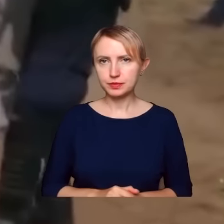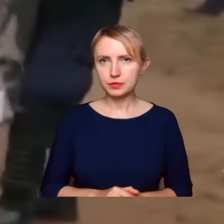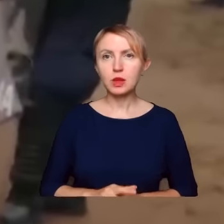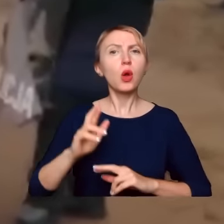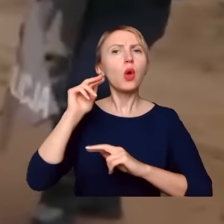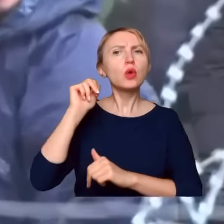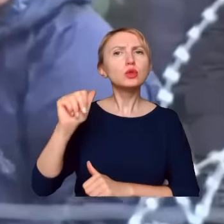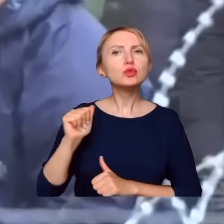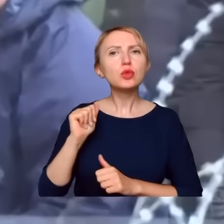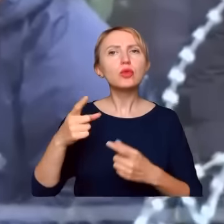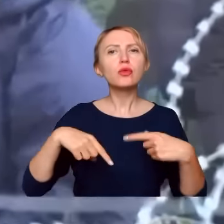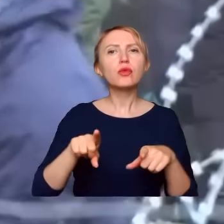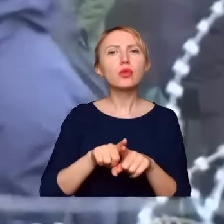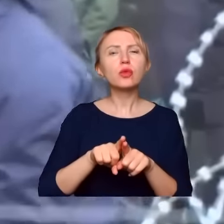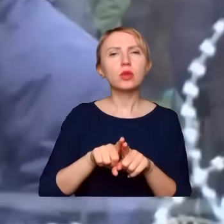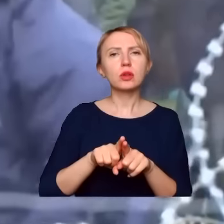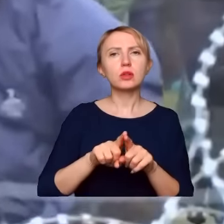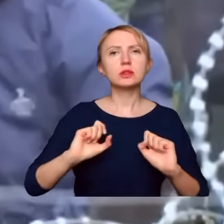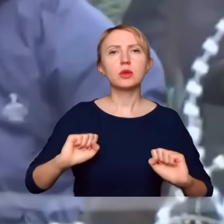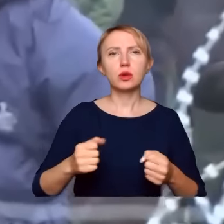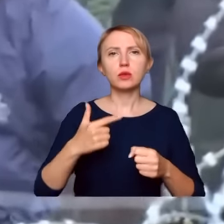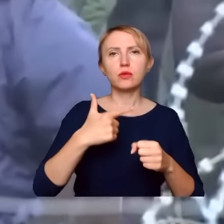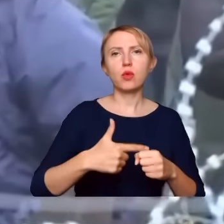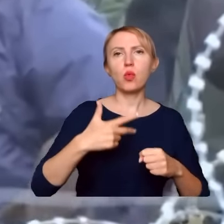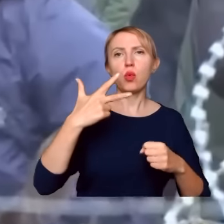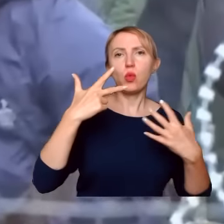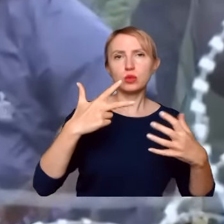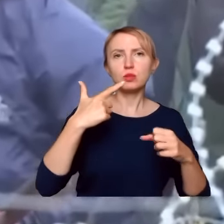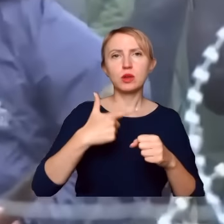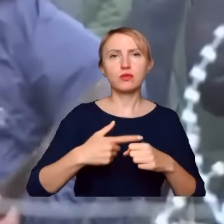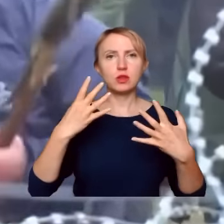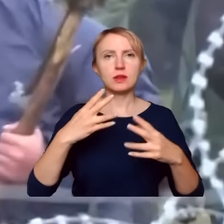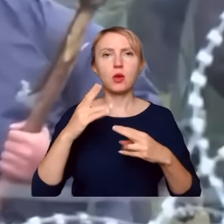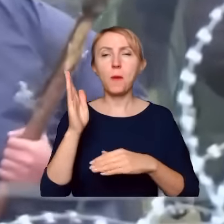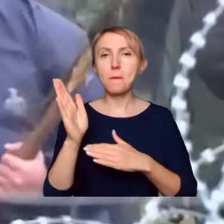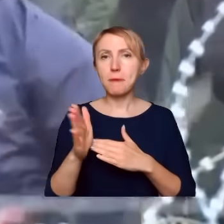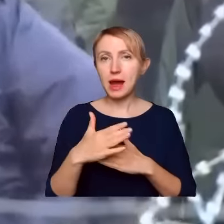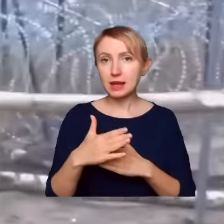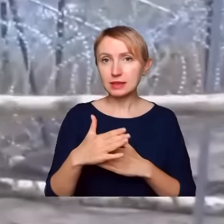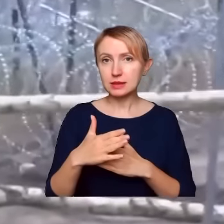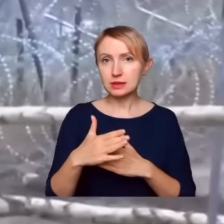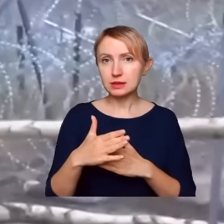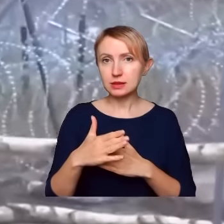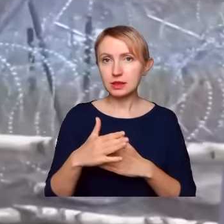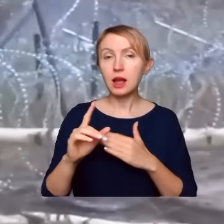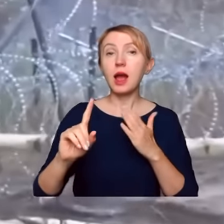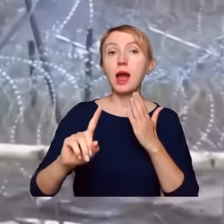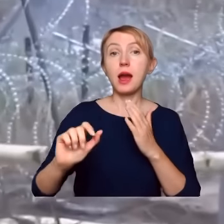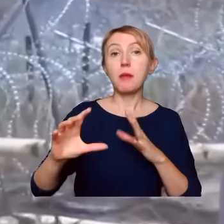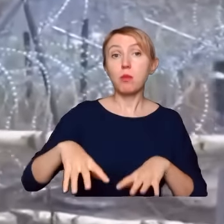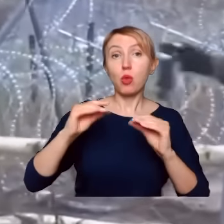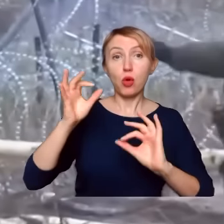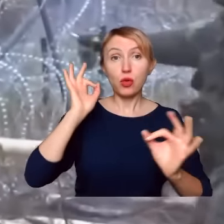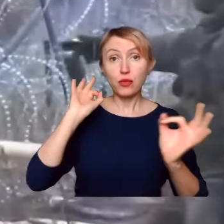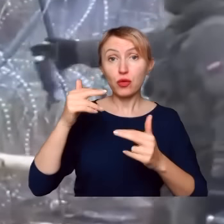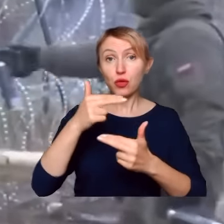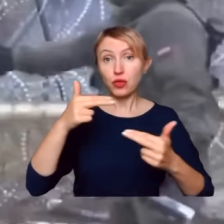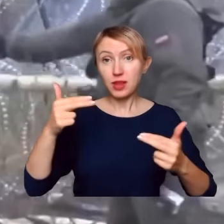wykonano 28 i 29 marca. Natomiast ja pierwsze informacje o tej